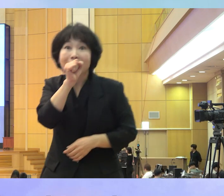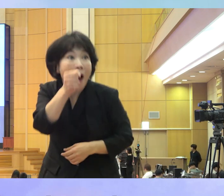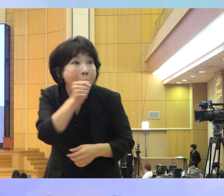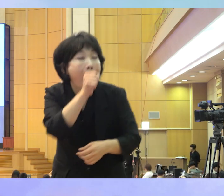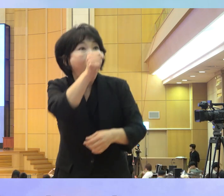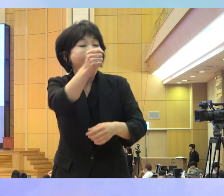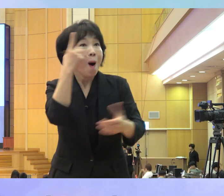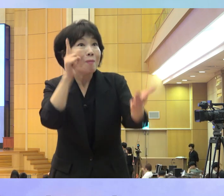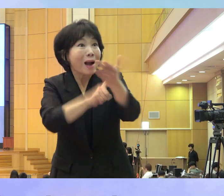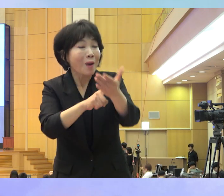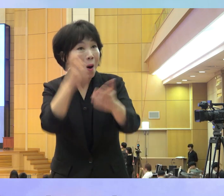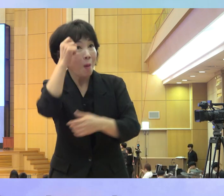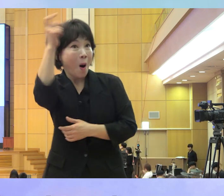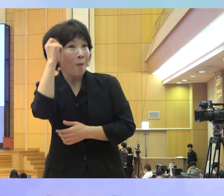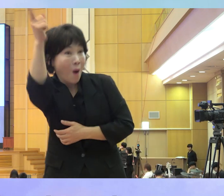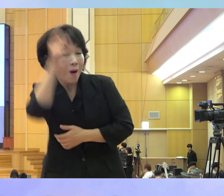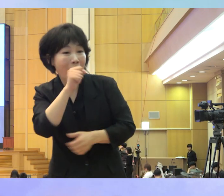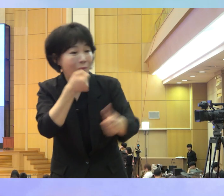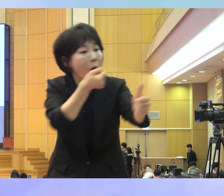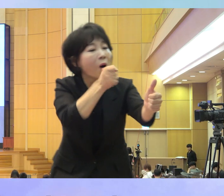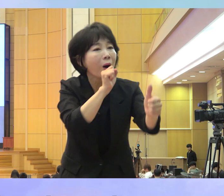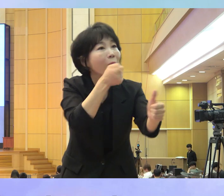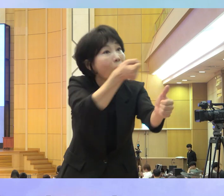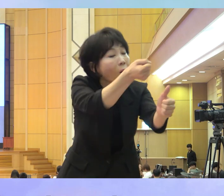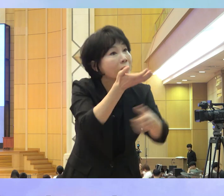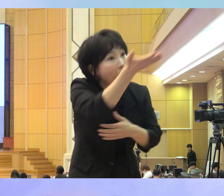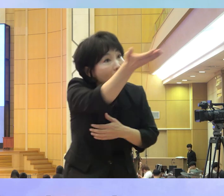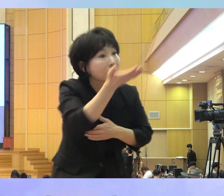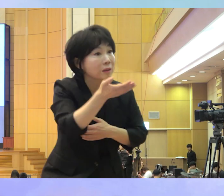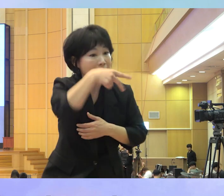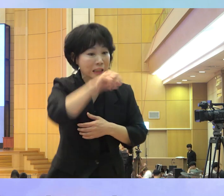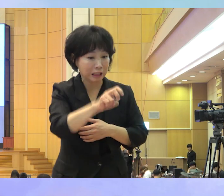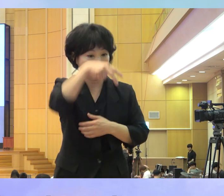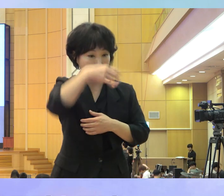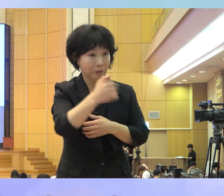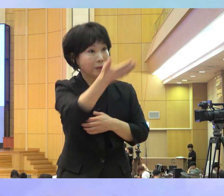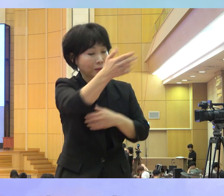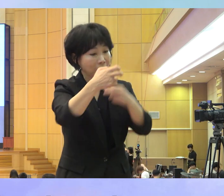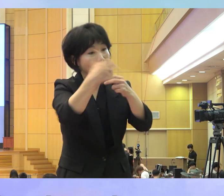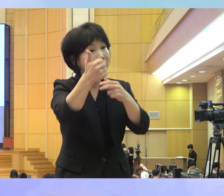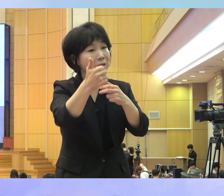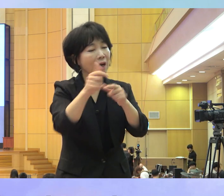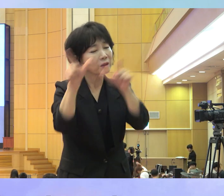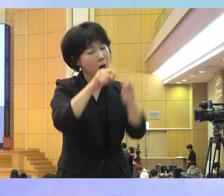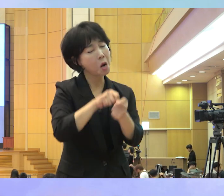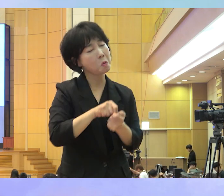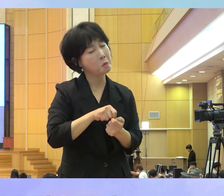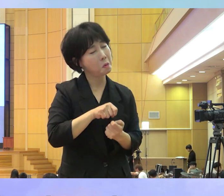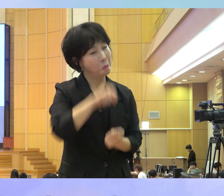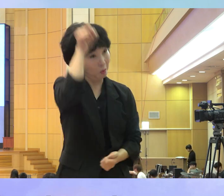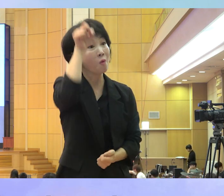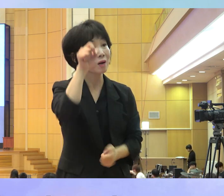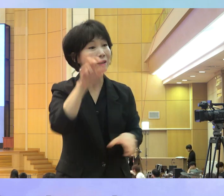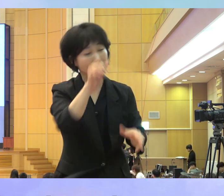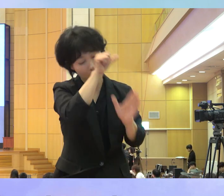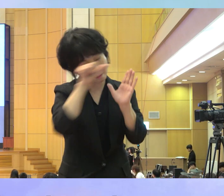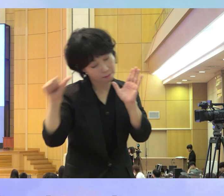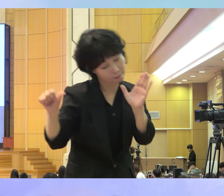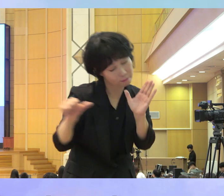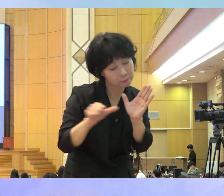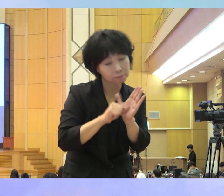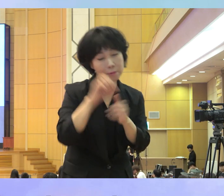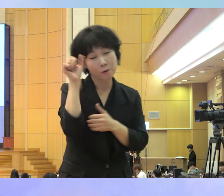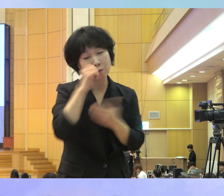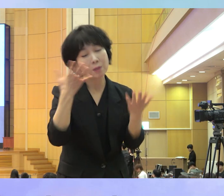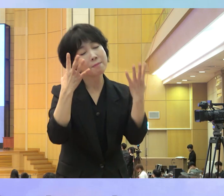심슨 씨, 당신이 이렇게 의사생활도 오래 하시고 일생 동안 이렇게 좋은